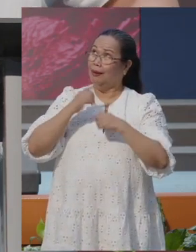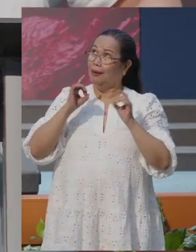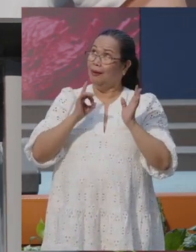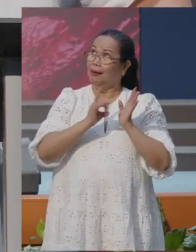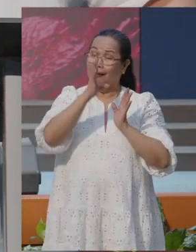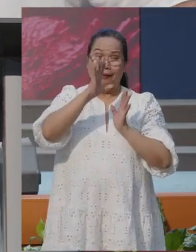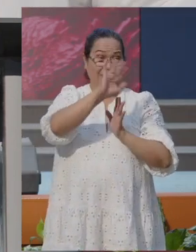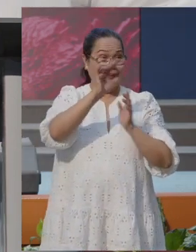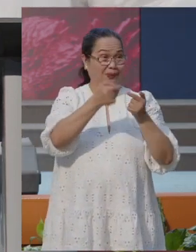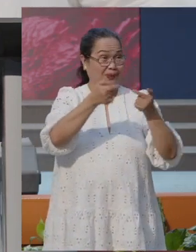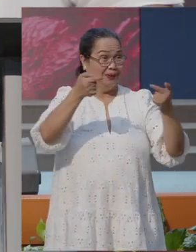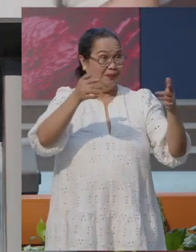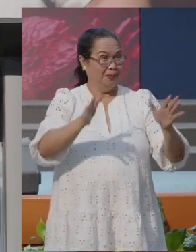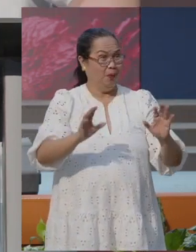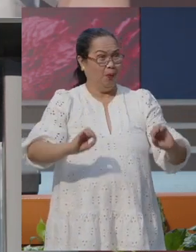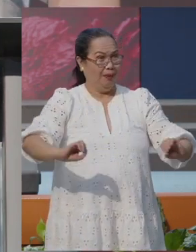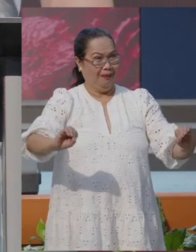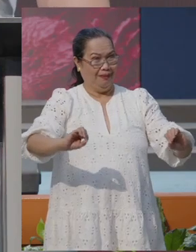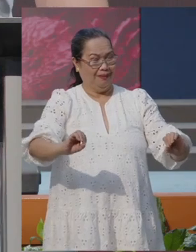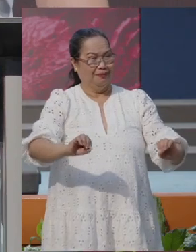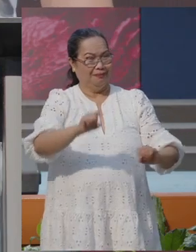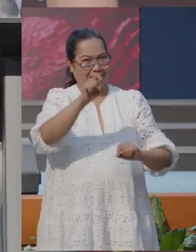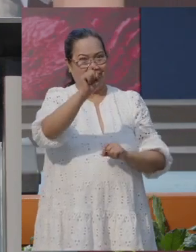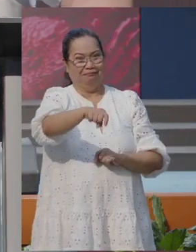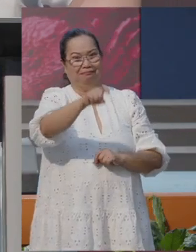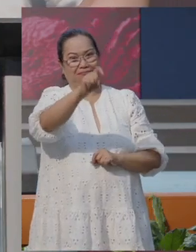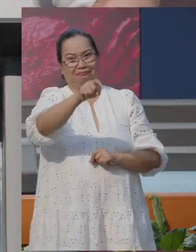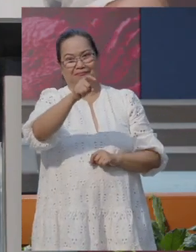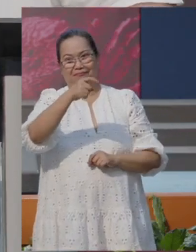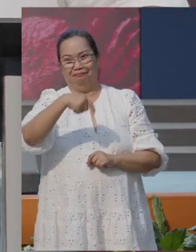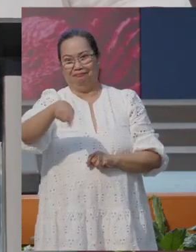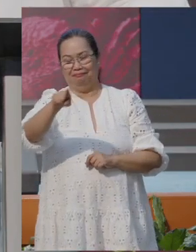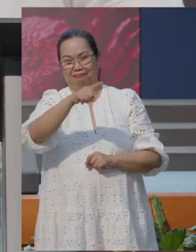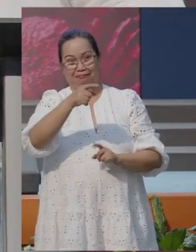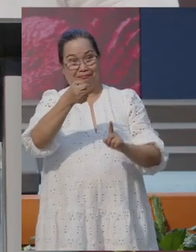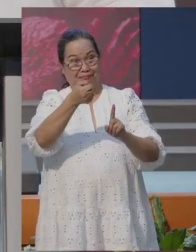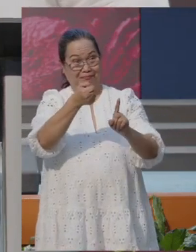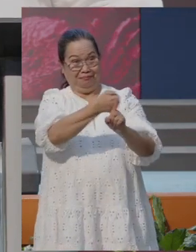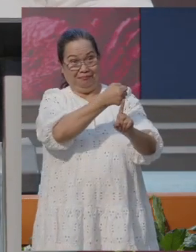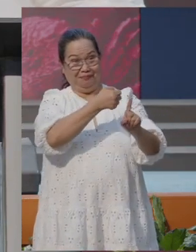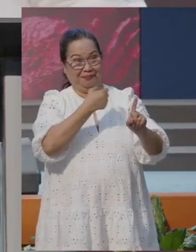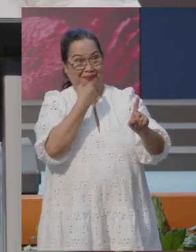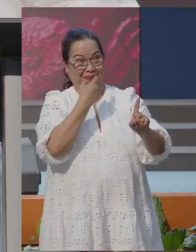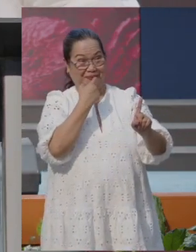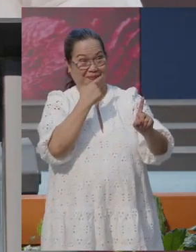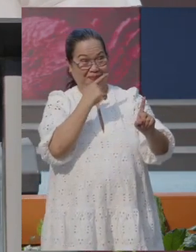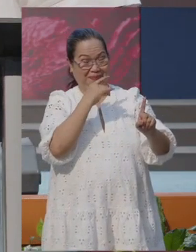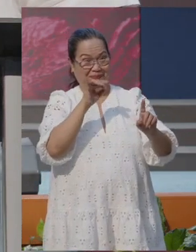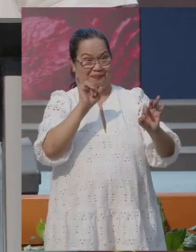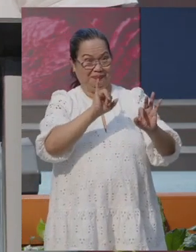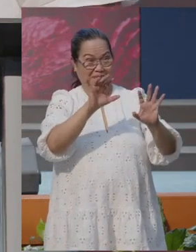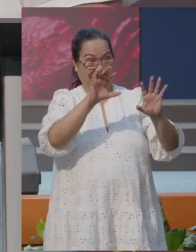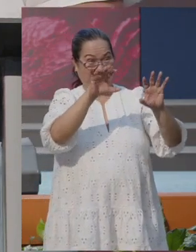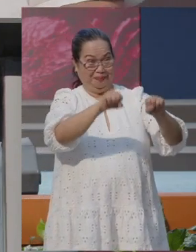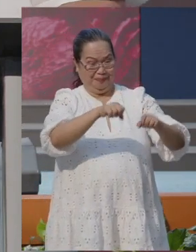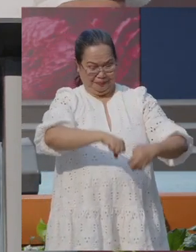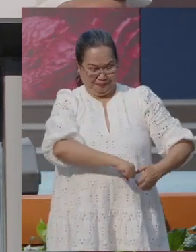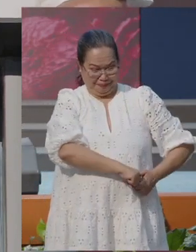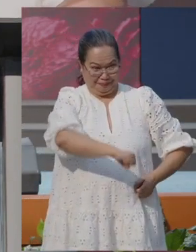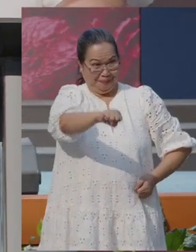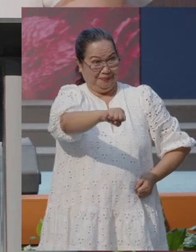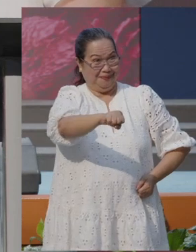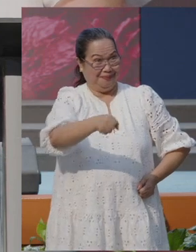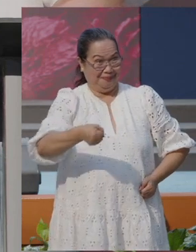2 Kings 6:22. You shall not strike them down. Would you strike down those whom you have taken captive with your sword and with your